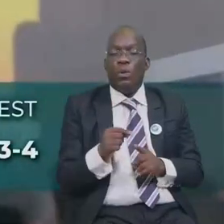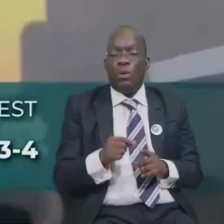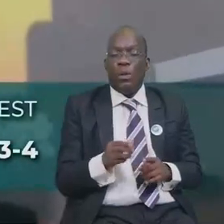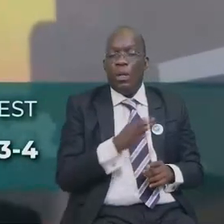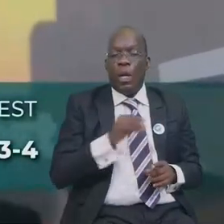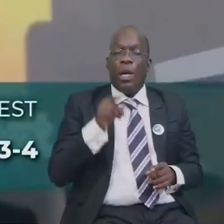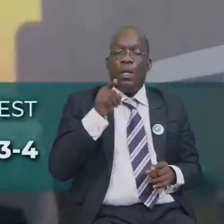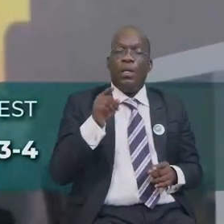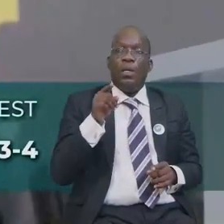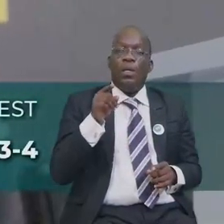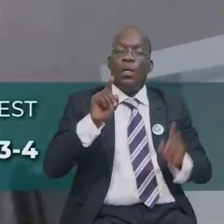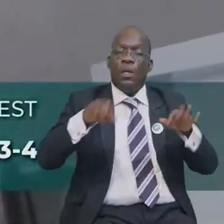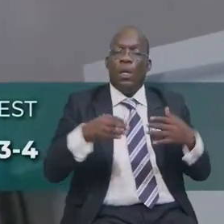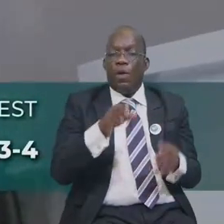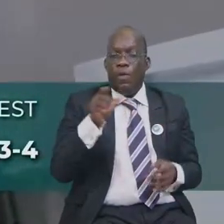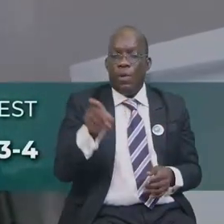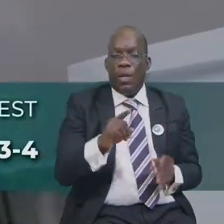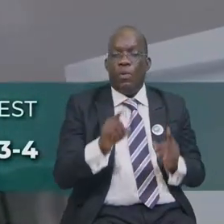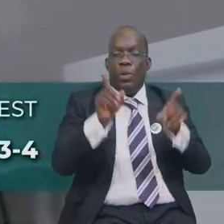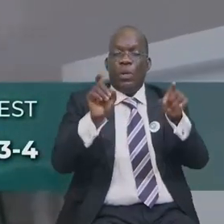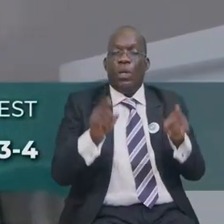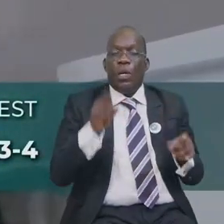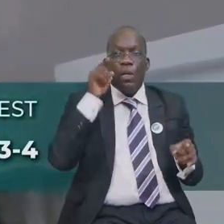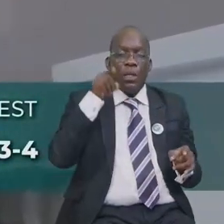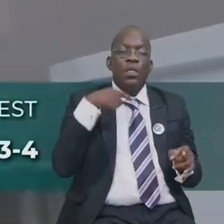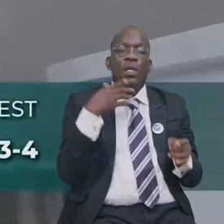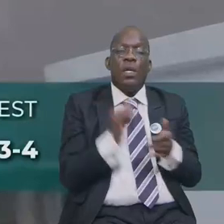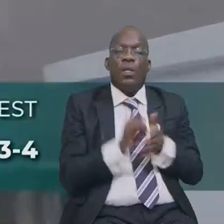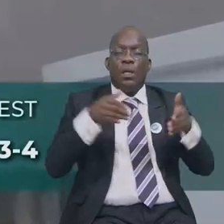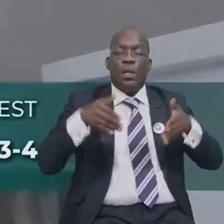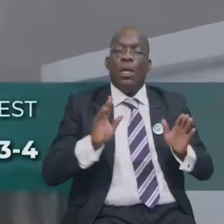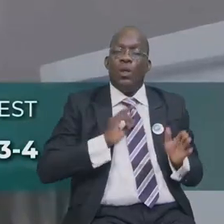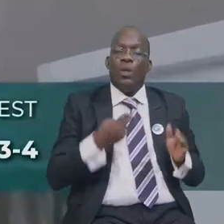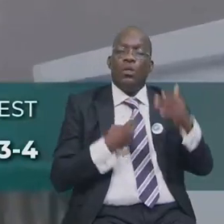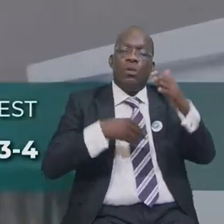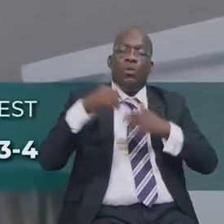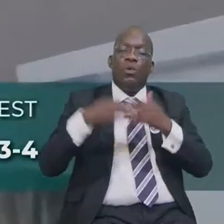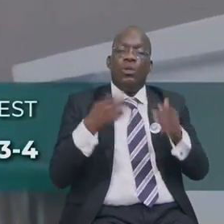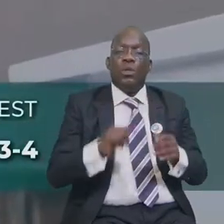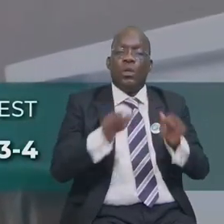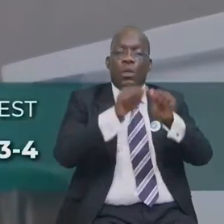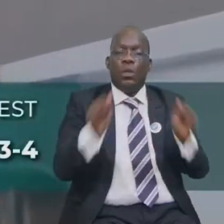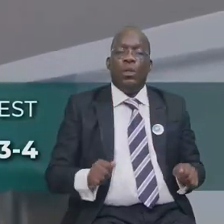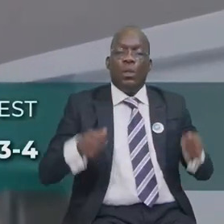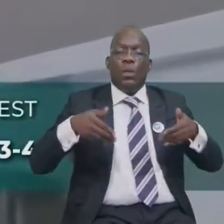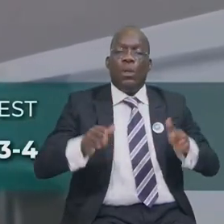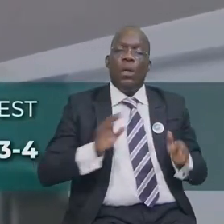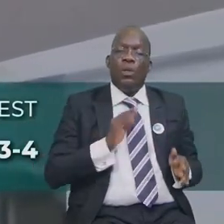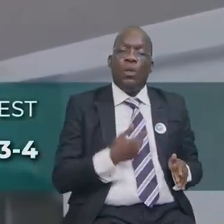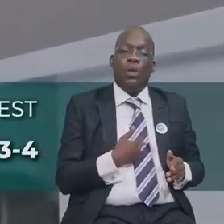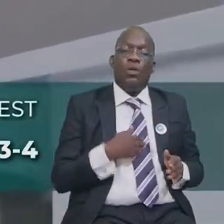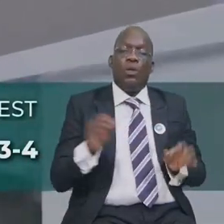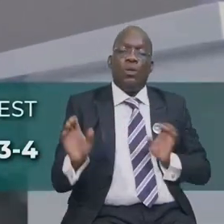a fait le test. Faisons l'autel. et mettons donc les sacrifices. Moi, je le